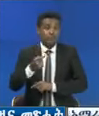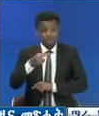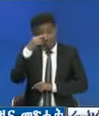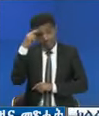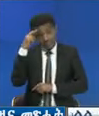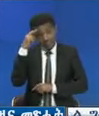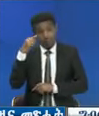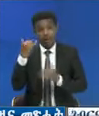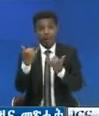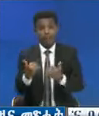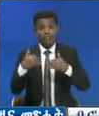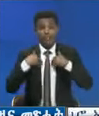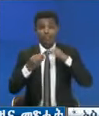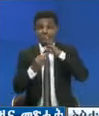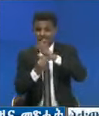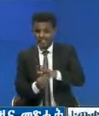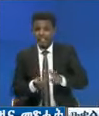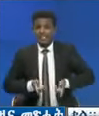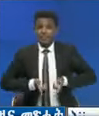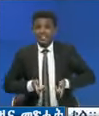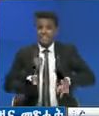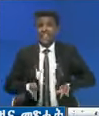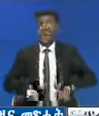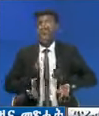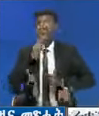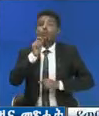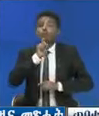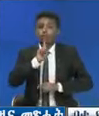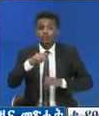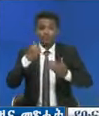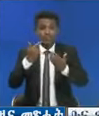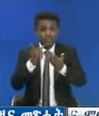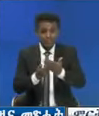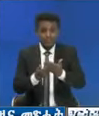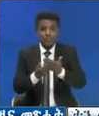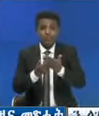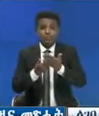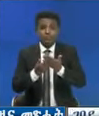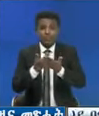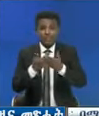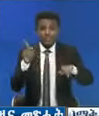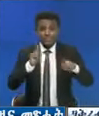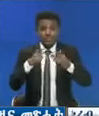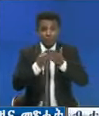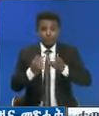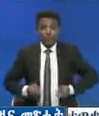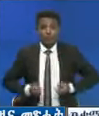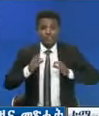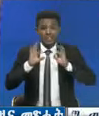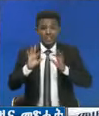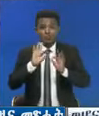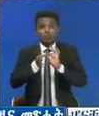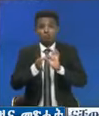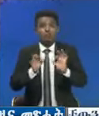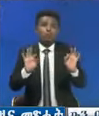አሁን ያለብን ጫና የመኖርና ያለመኖር ነው። በቃ ህዝብ በዚህ ህይወት ከሌለኩ ምርጫ ምን ትርጉም የለውም።